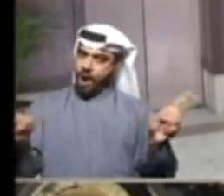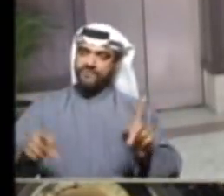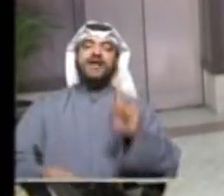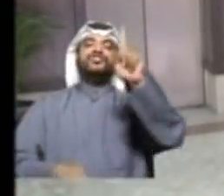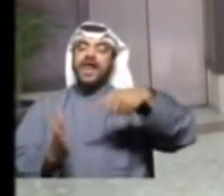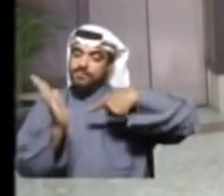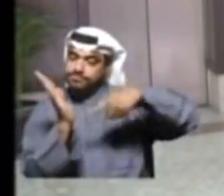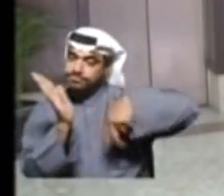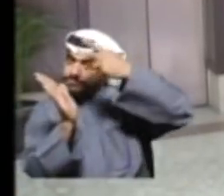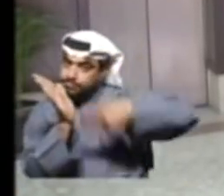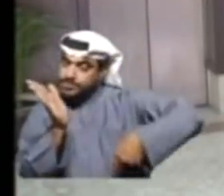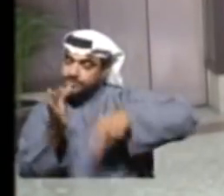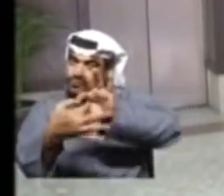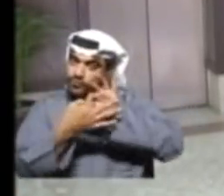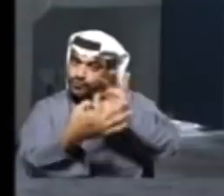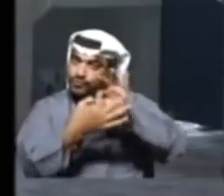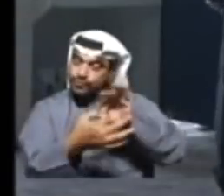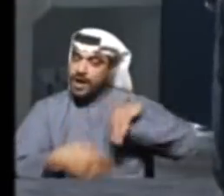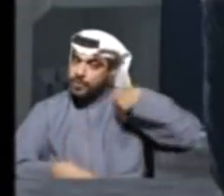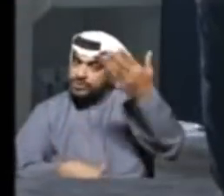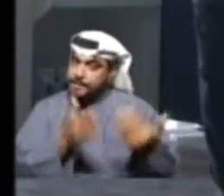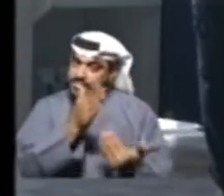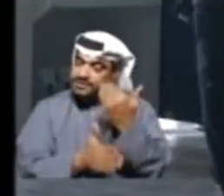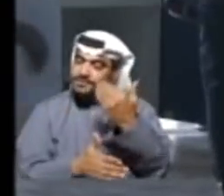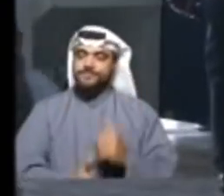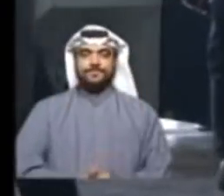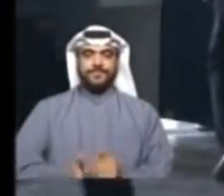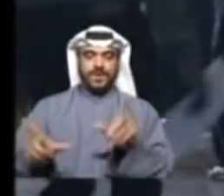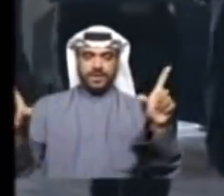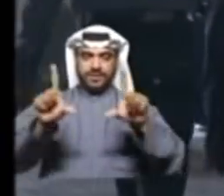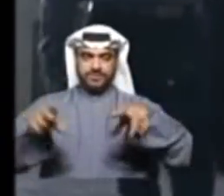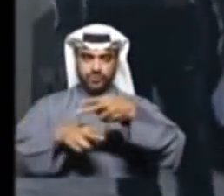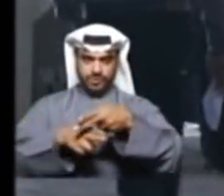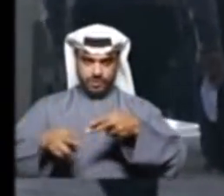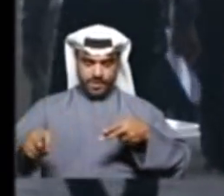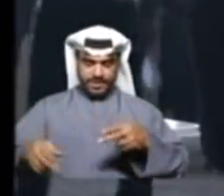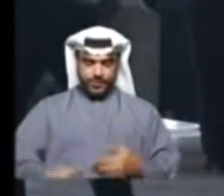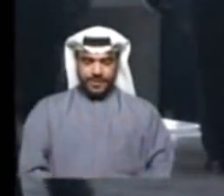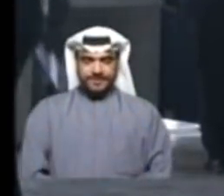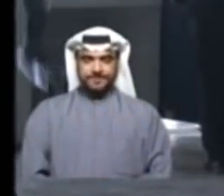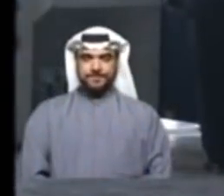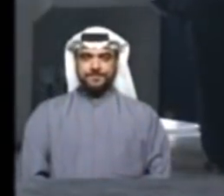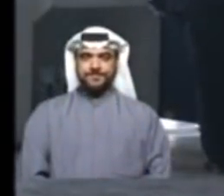العقود التي يتم إبرامها أو تجديدها أو تمديدها. مروى محرم، تلفزيون دولة الكويت.